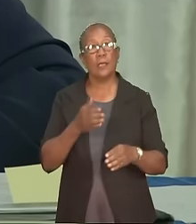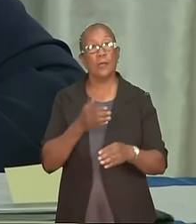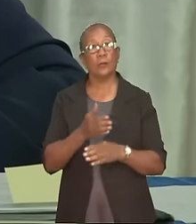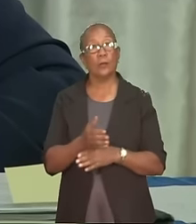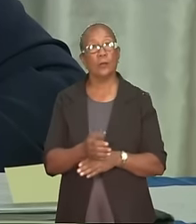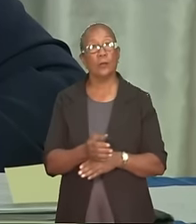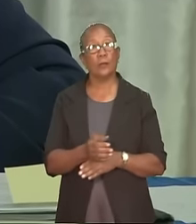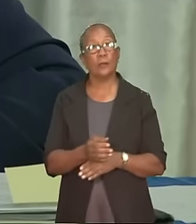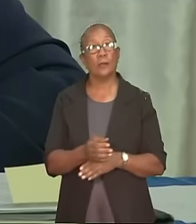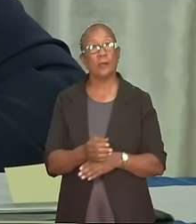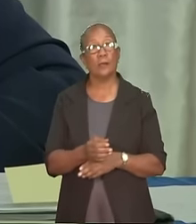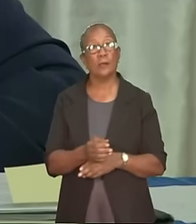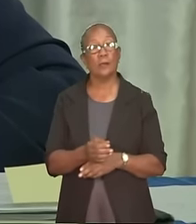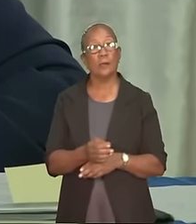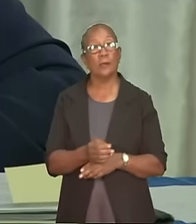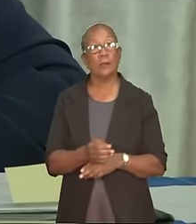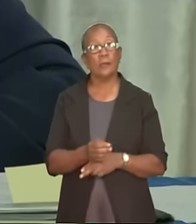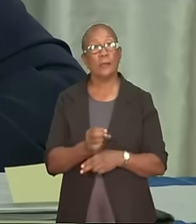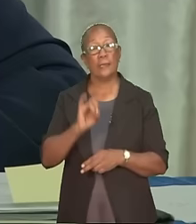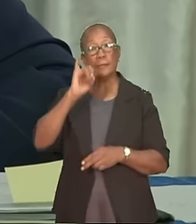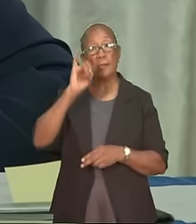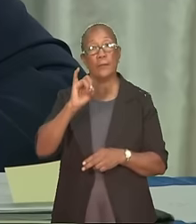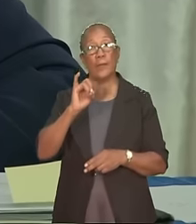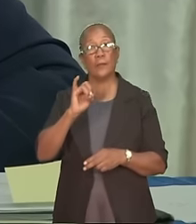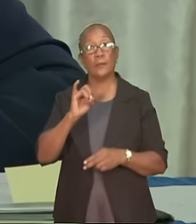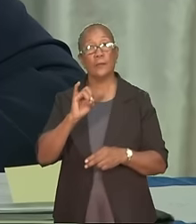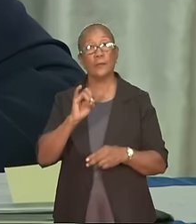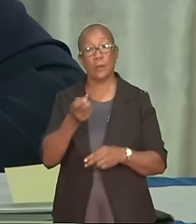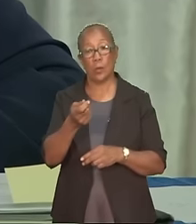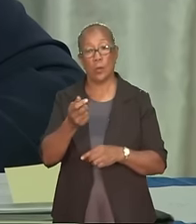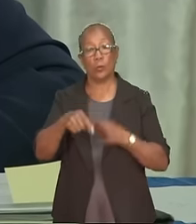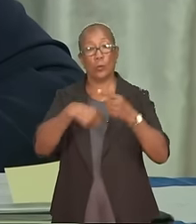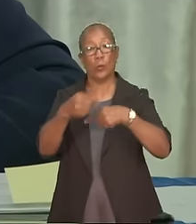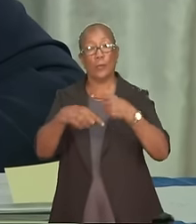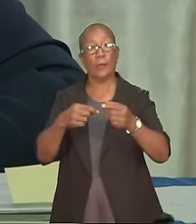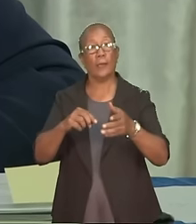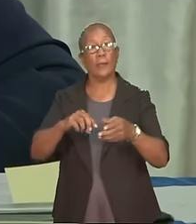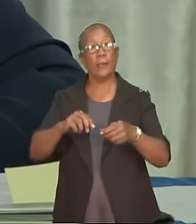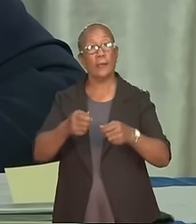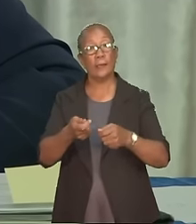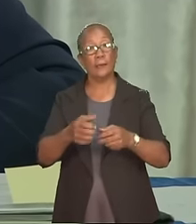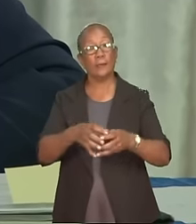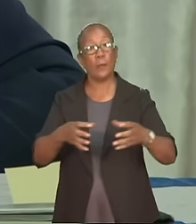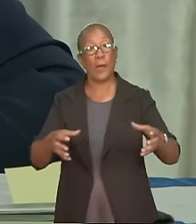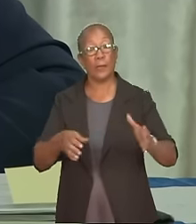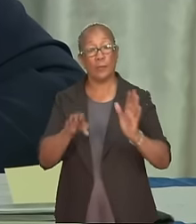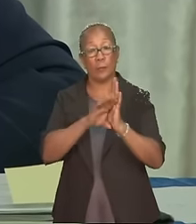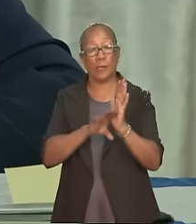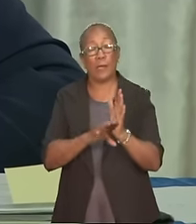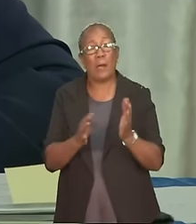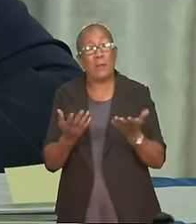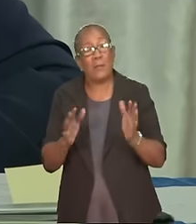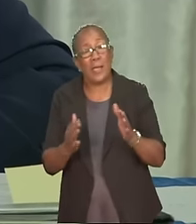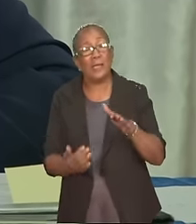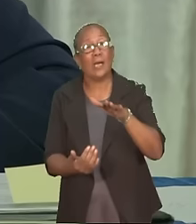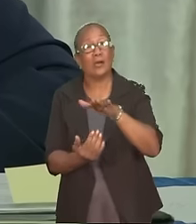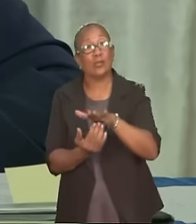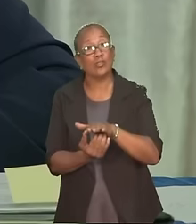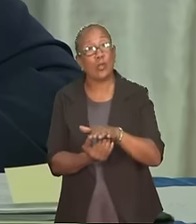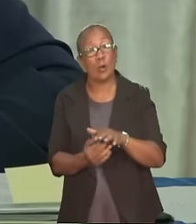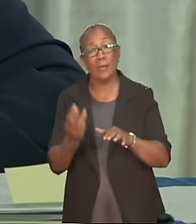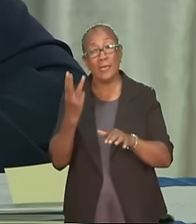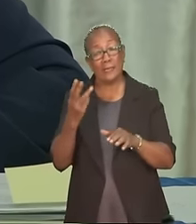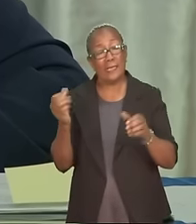Islamic Development Bank. Het programma was bijna al gestopt. Het lag al